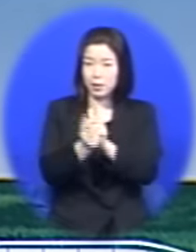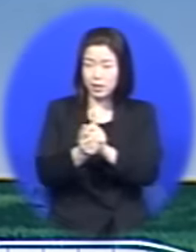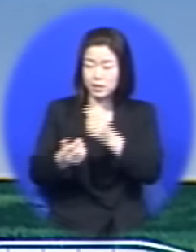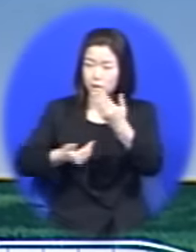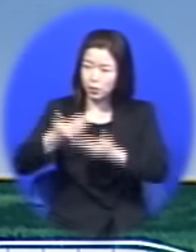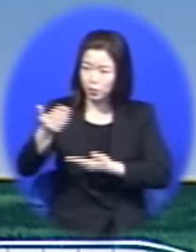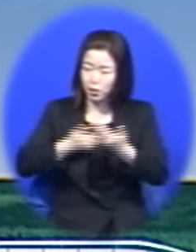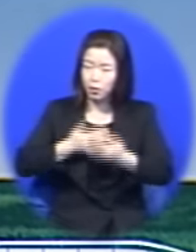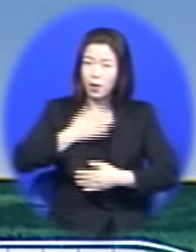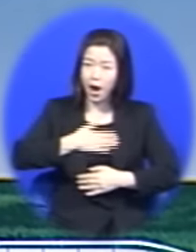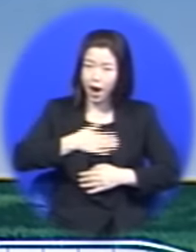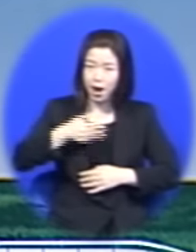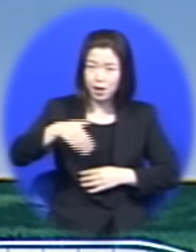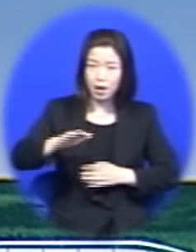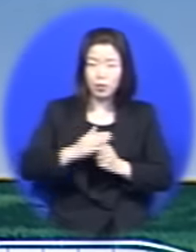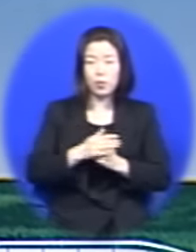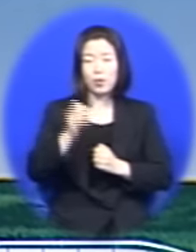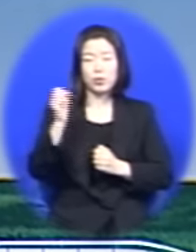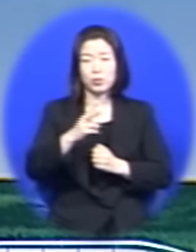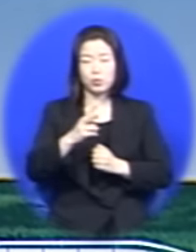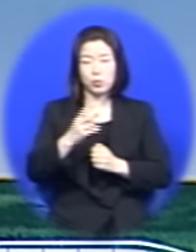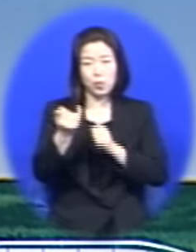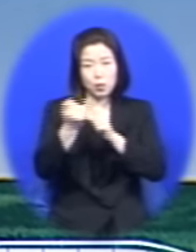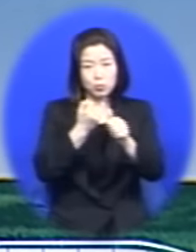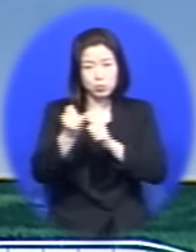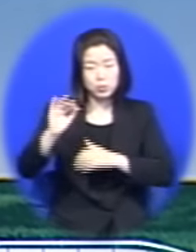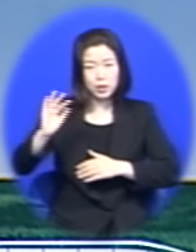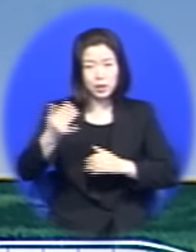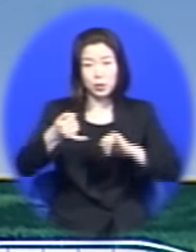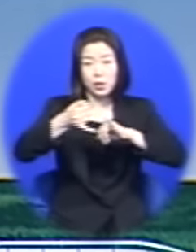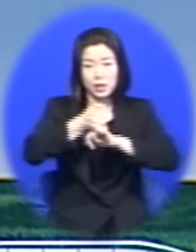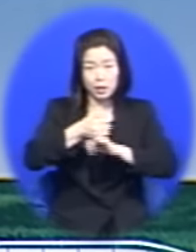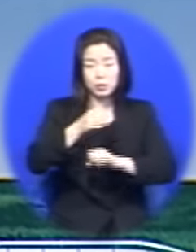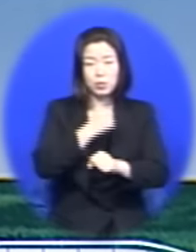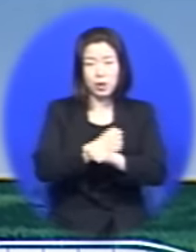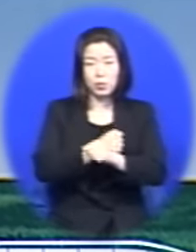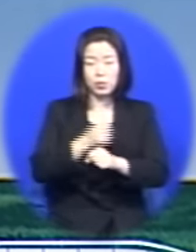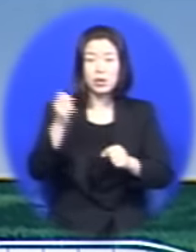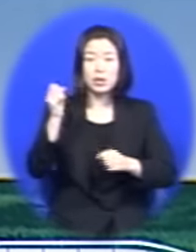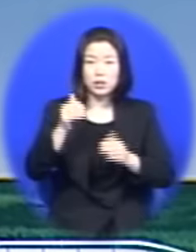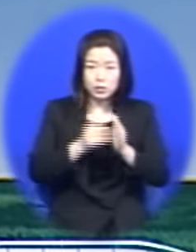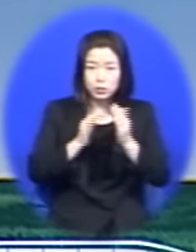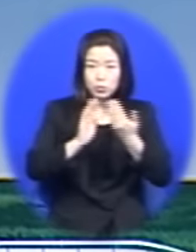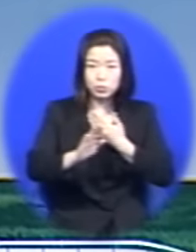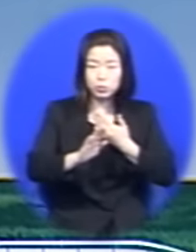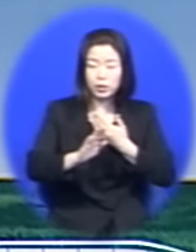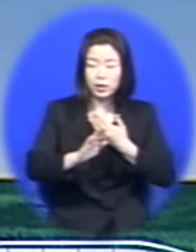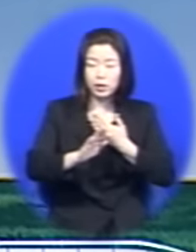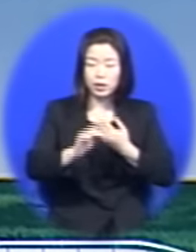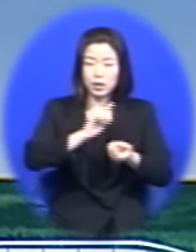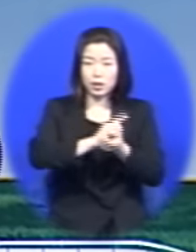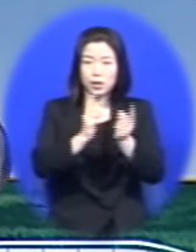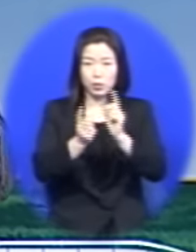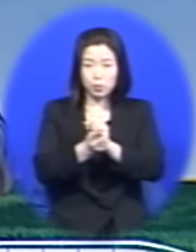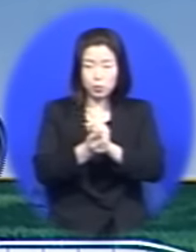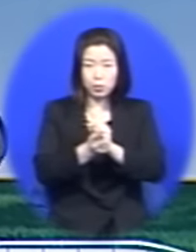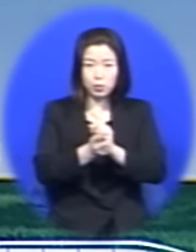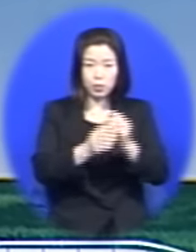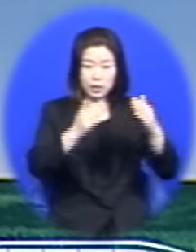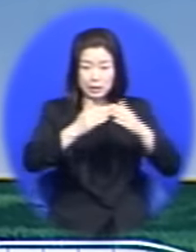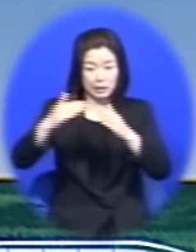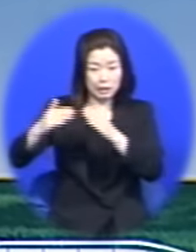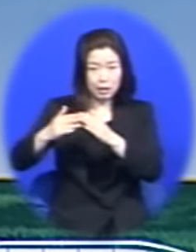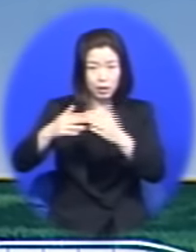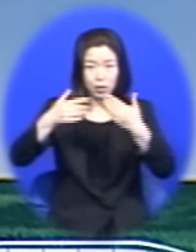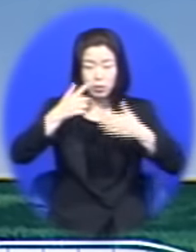교제하고 알아가고 그리고 서로 부부가 되기로 약속하고 그리고 난 다음에도 양가에 인사하고 그리고